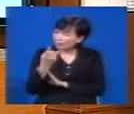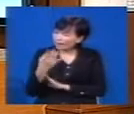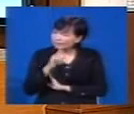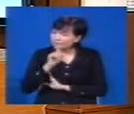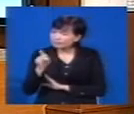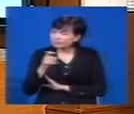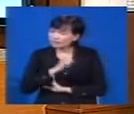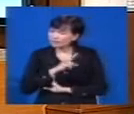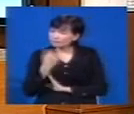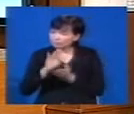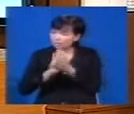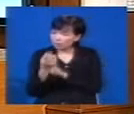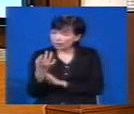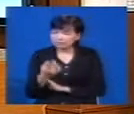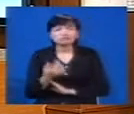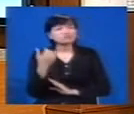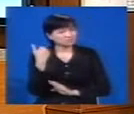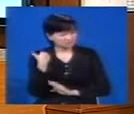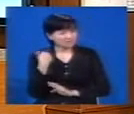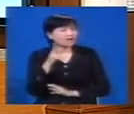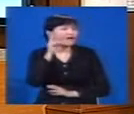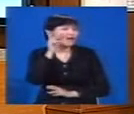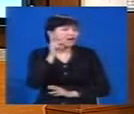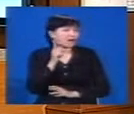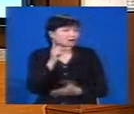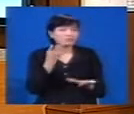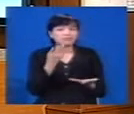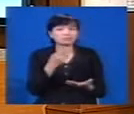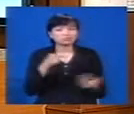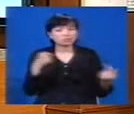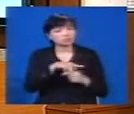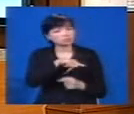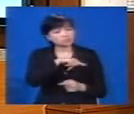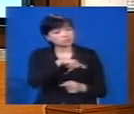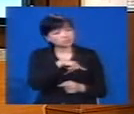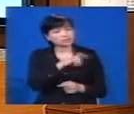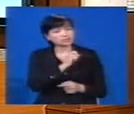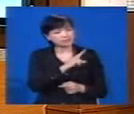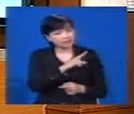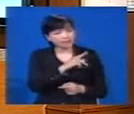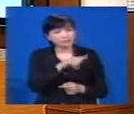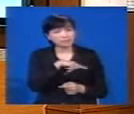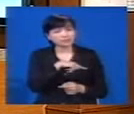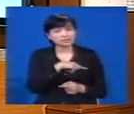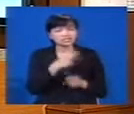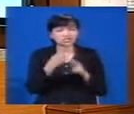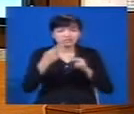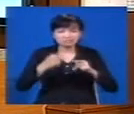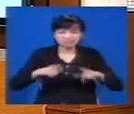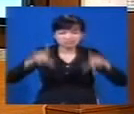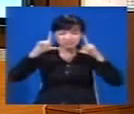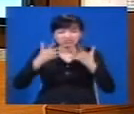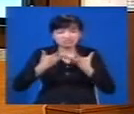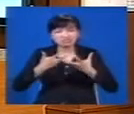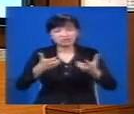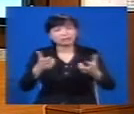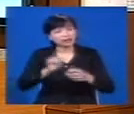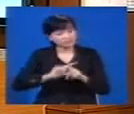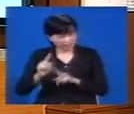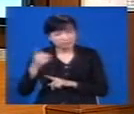ก็มีเรื่องที่เป็นข่าวเป็นคราวเรื่องทางพุทธศาสนาผู้ที่จะทำให้เกิดความเสื่อมศรัทธาหรือว่า